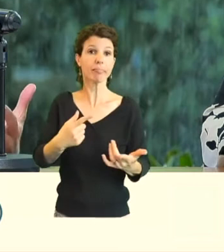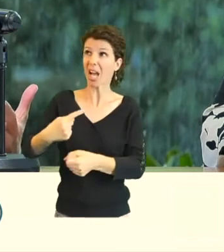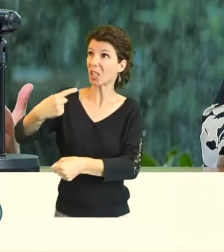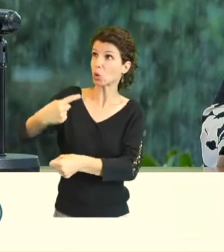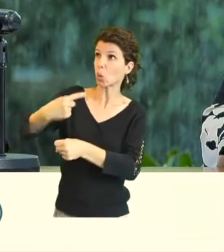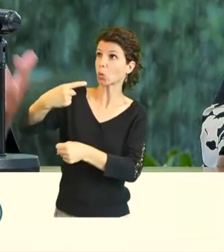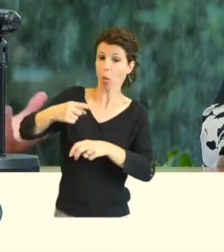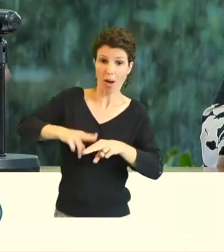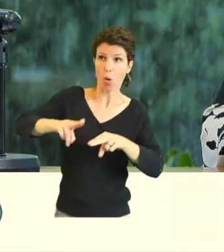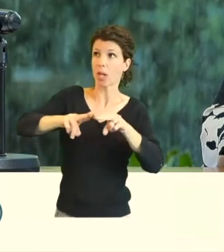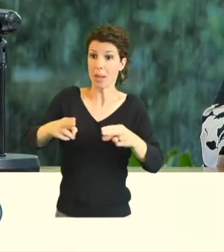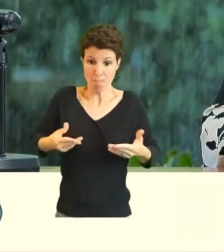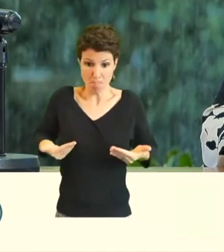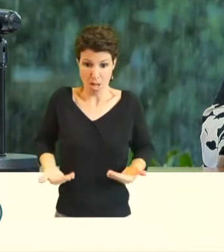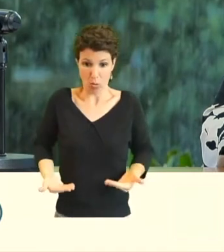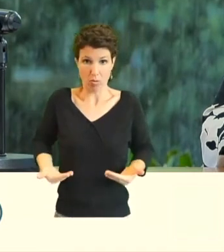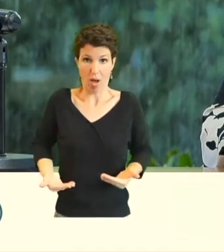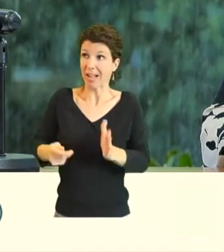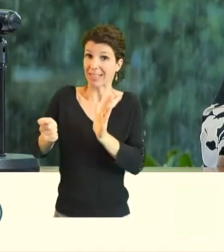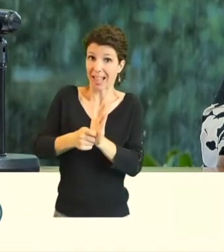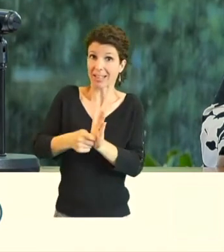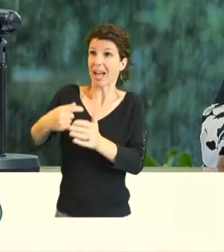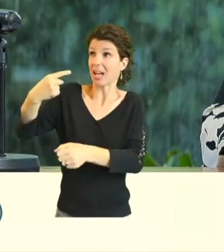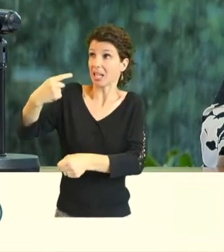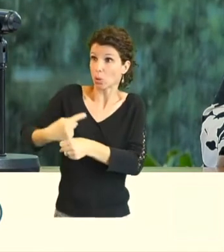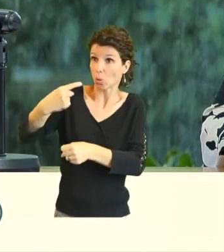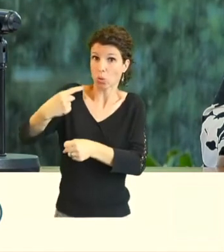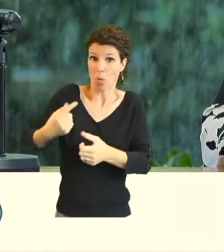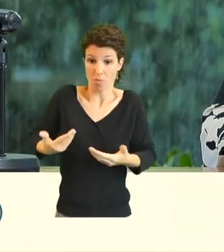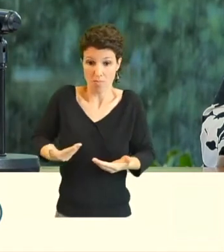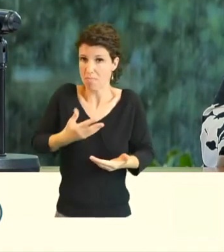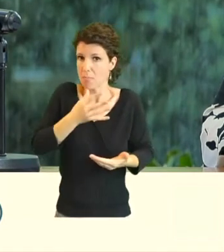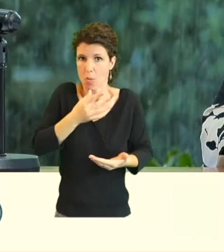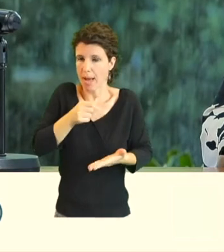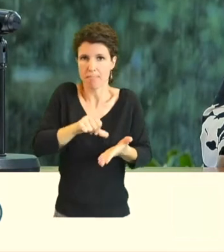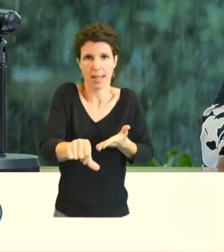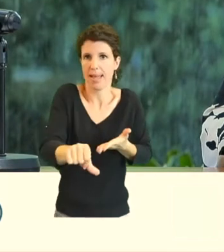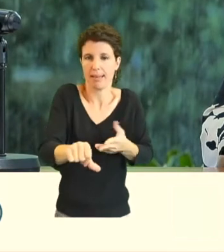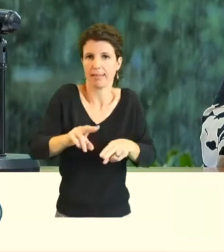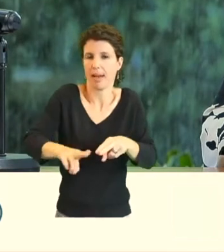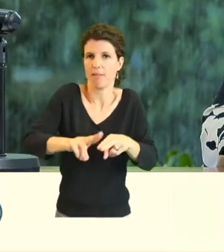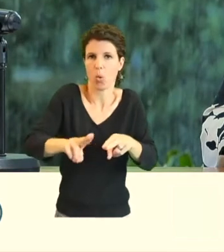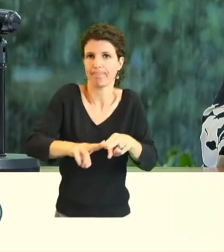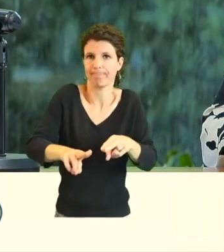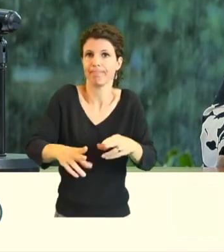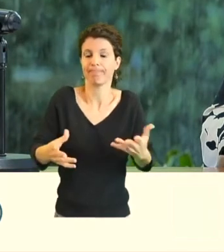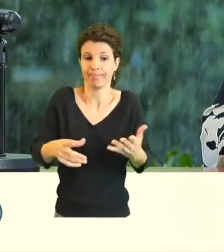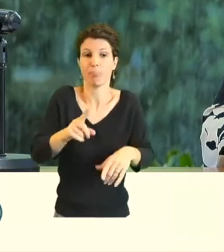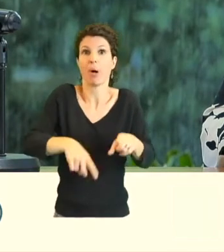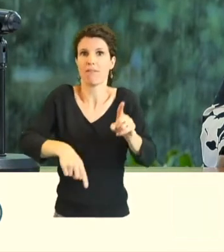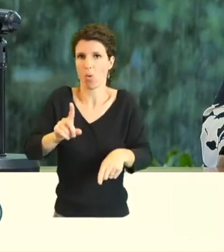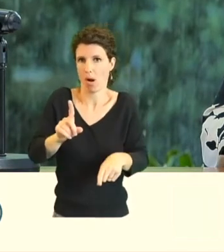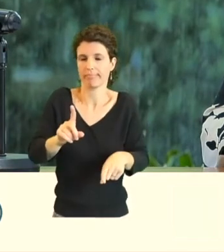nécessairement les moyens, au moment où l'injonction est adressée, de pouvoir financer ces travaux. Et que certains